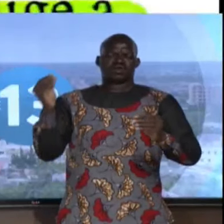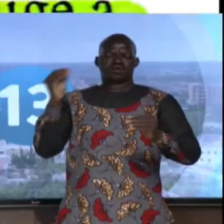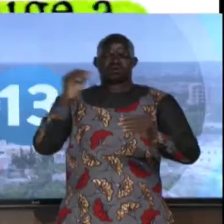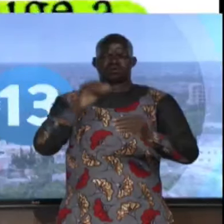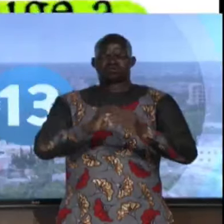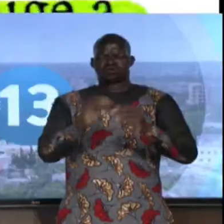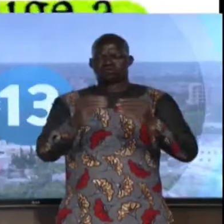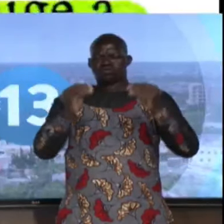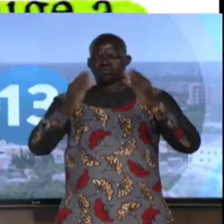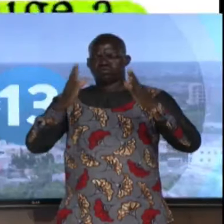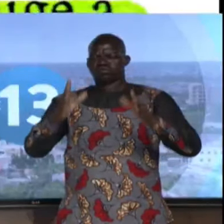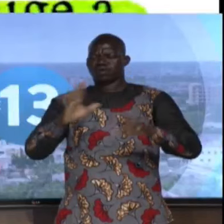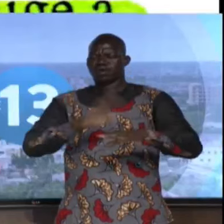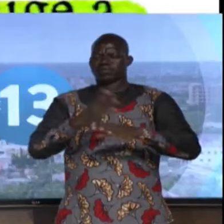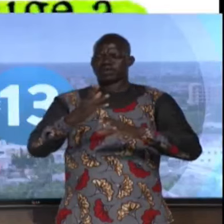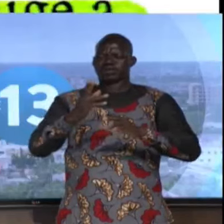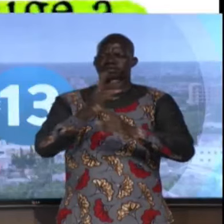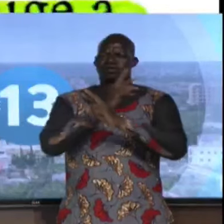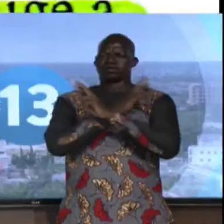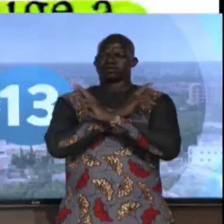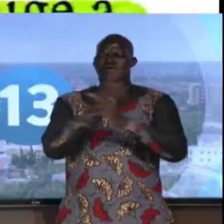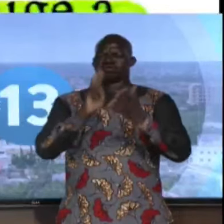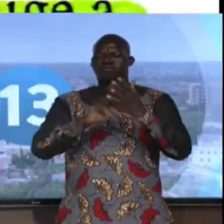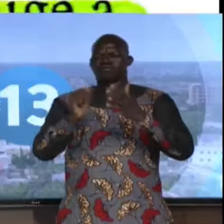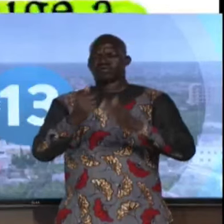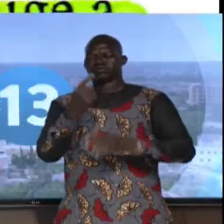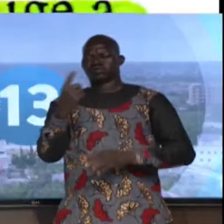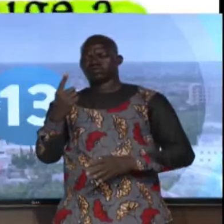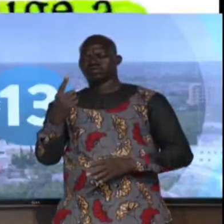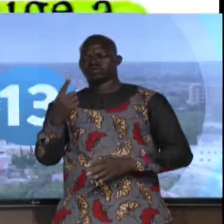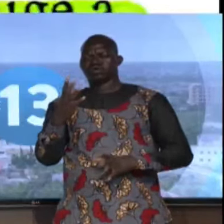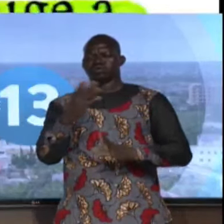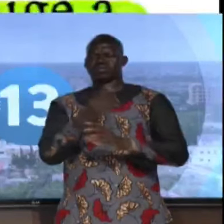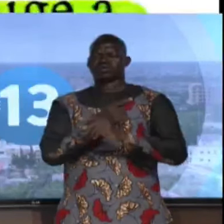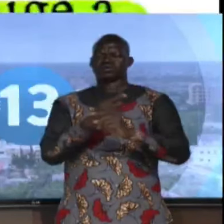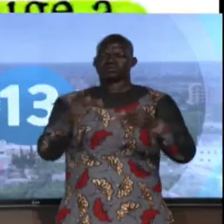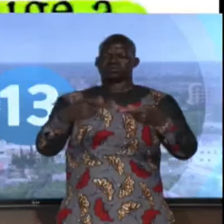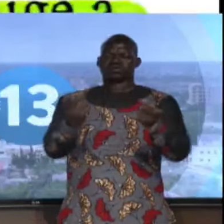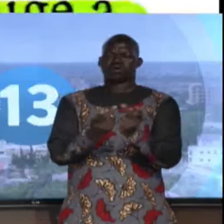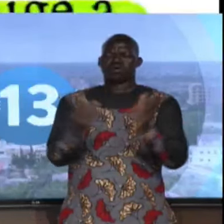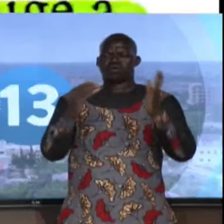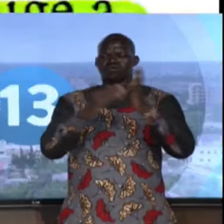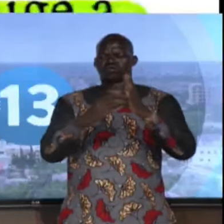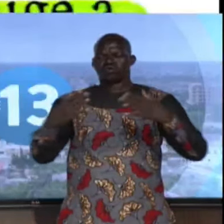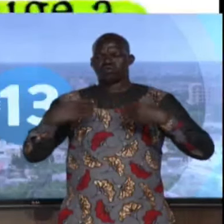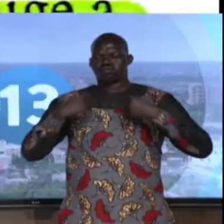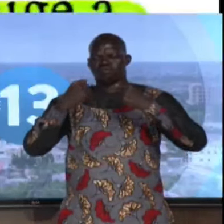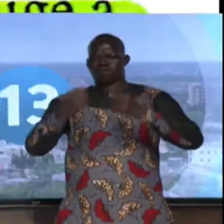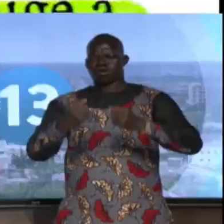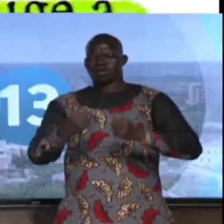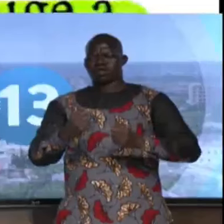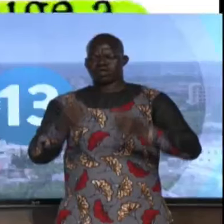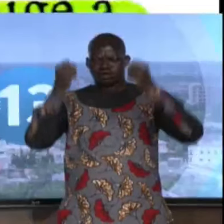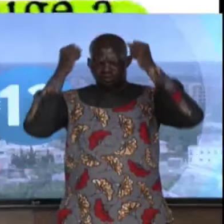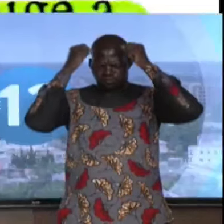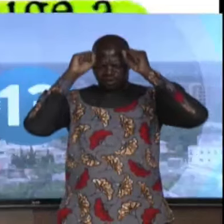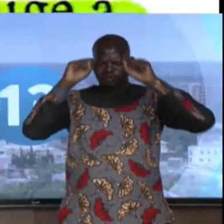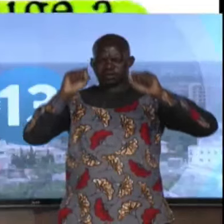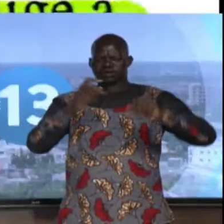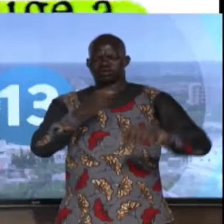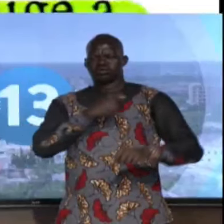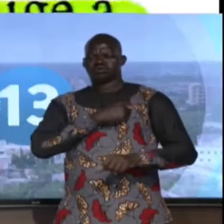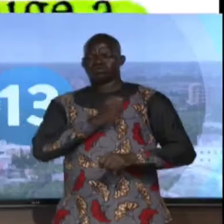retraite en 2007 ces virulentes prise de position contre le pouvoir de for y simbé l'avait alors obligé à